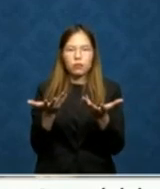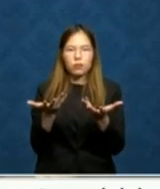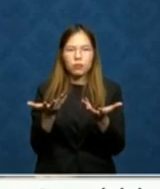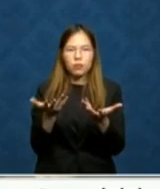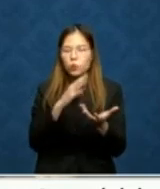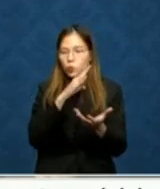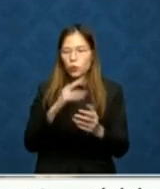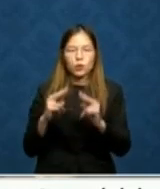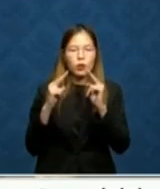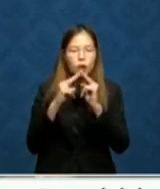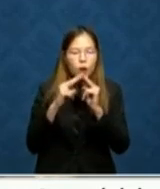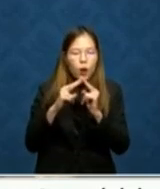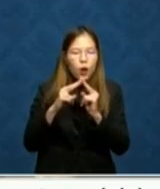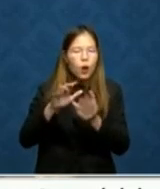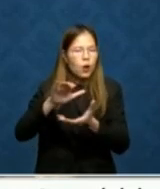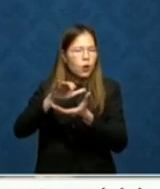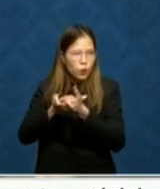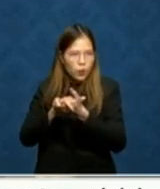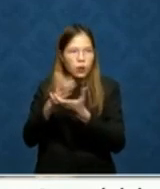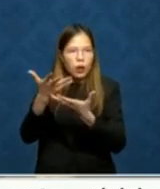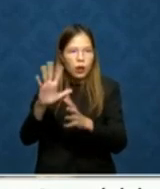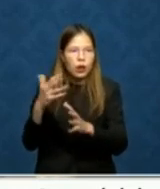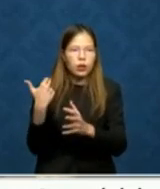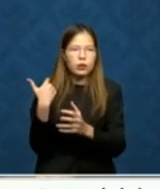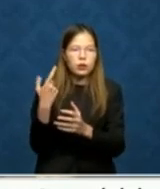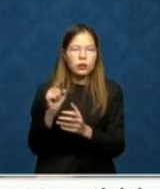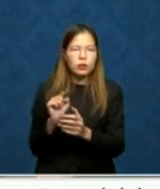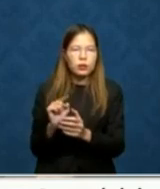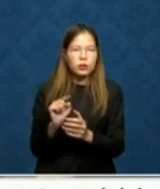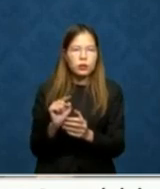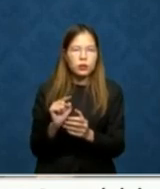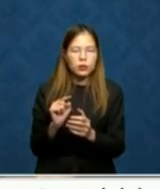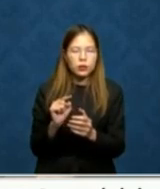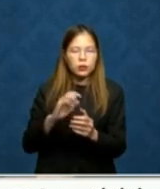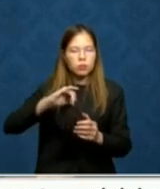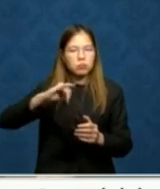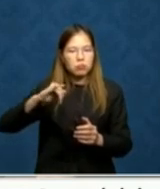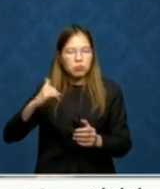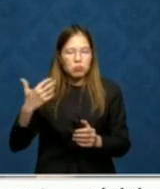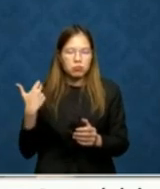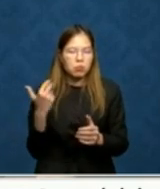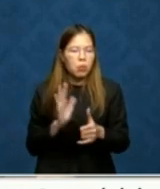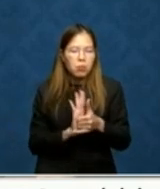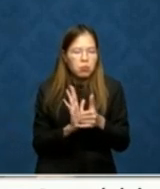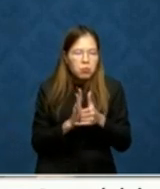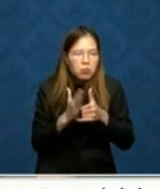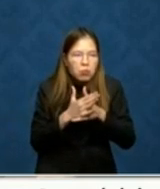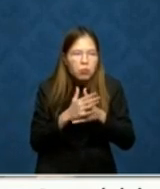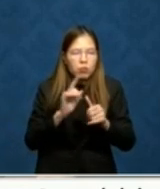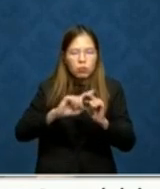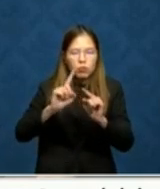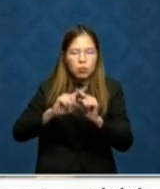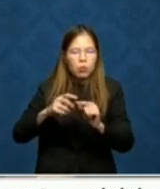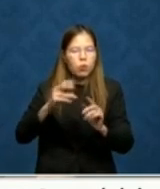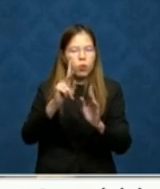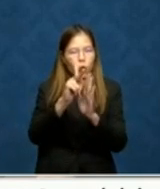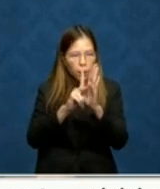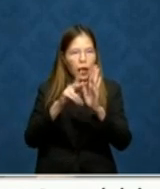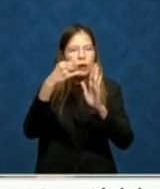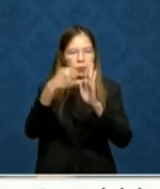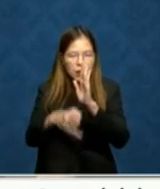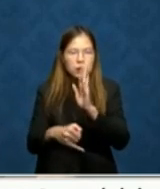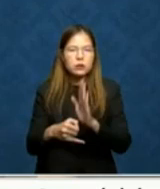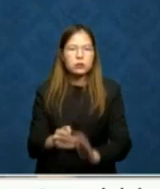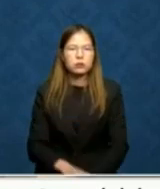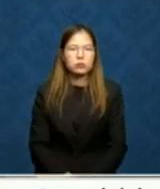พศสัมพันธ์ระหว่างสามีภรรยาที่ขาดคอนเซนต์ก็ถือเป็นการล่วงละเมิดทางเพศและผิดกฎหมายมาตรานี้ค่ะ